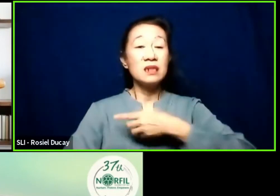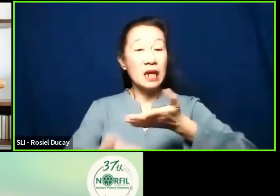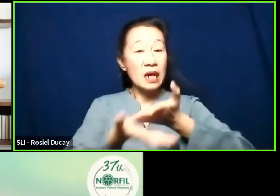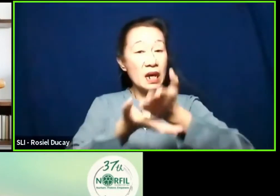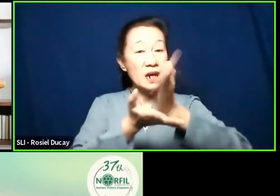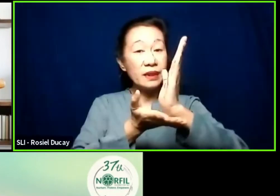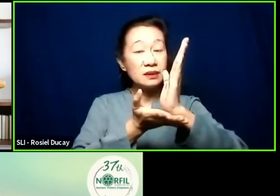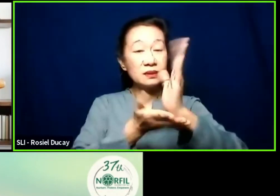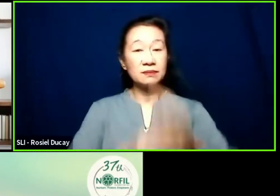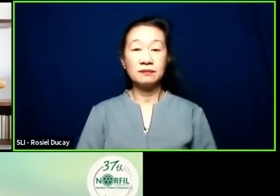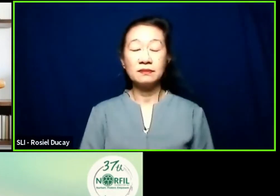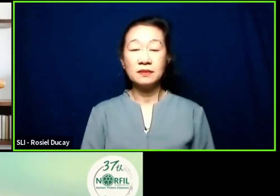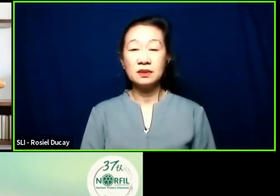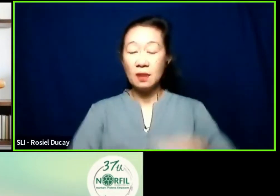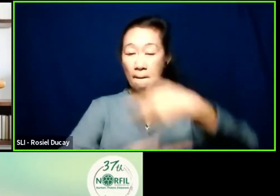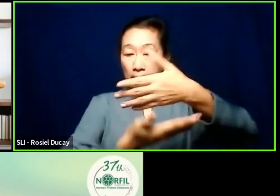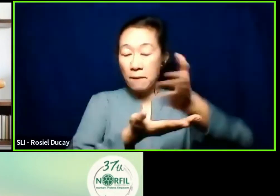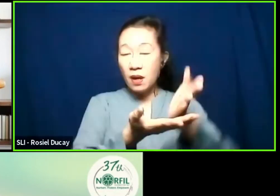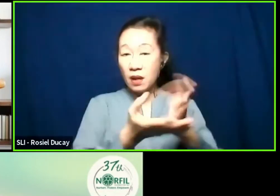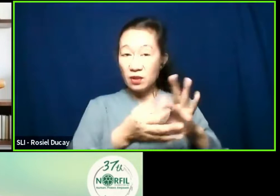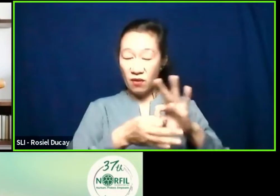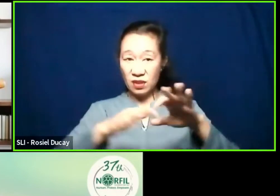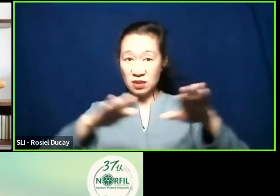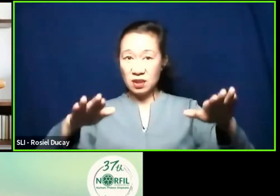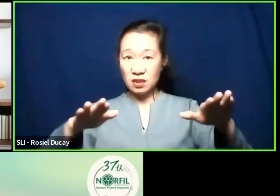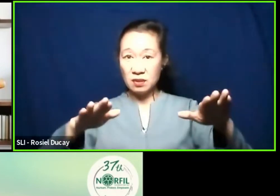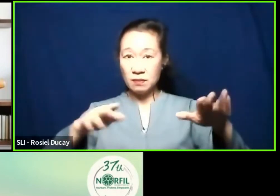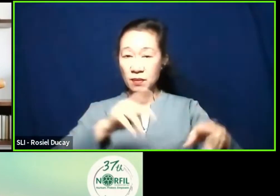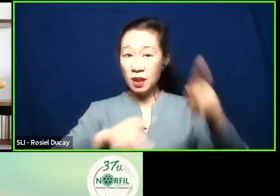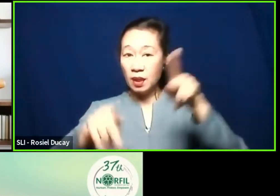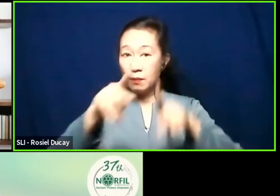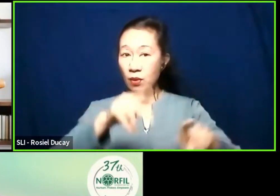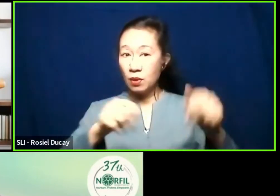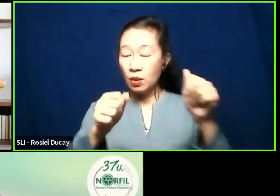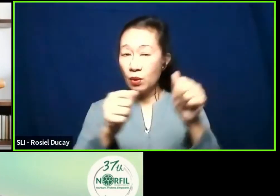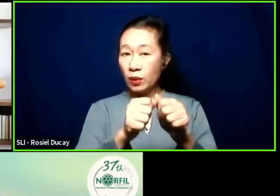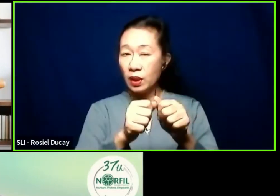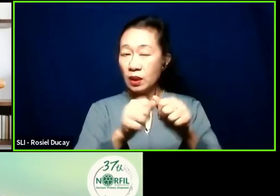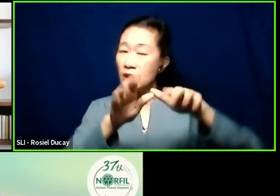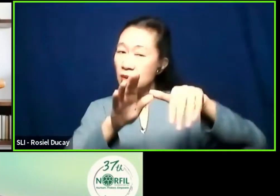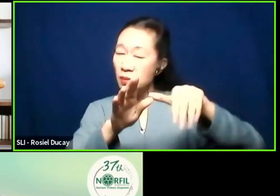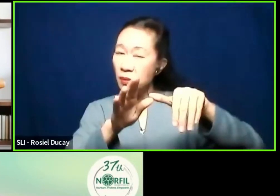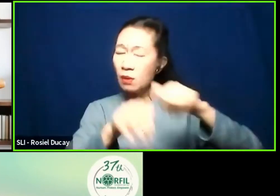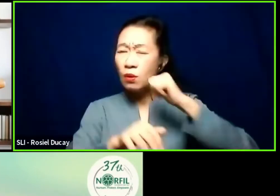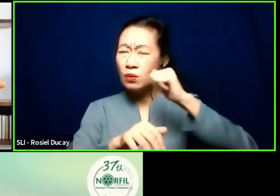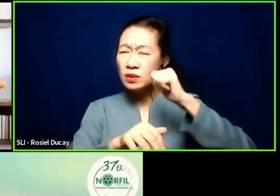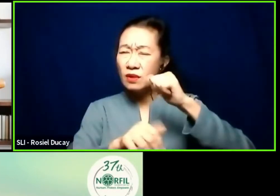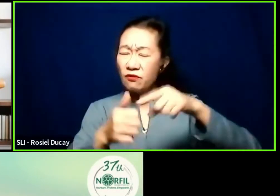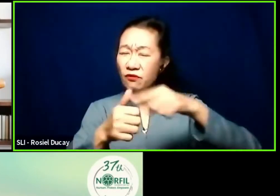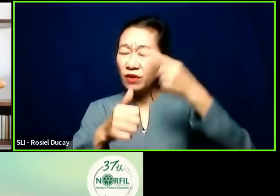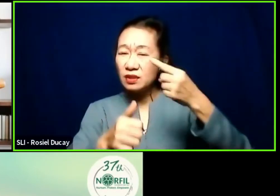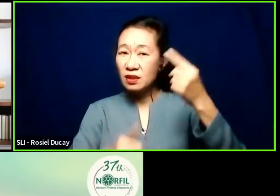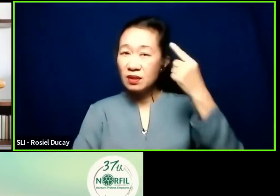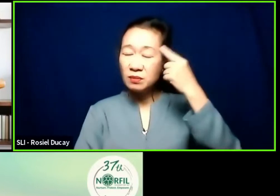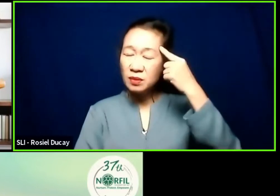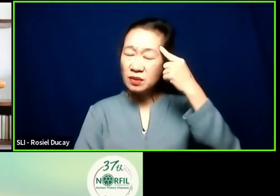Sa bahagi ng mga bata at ng mga taong may kapansanan, madalas ang unang pumapasok sa ating